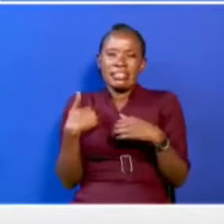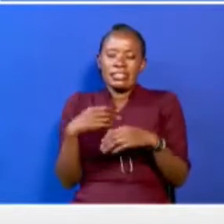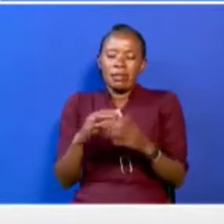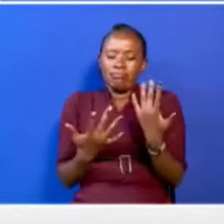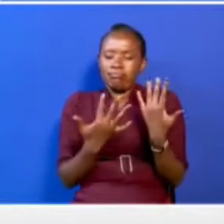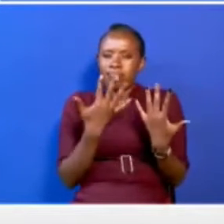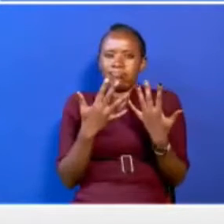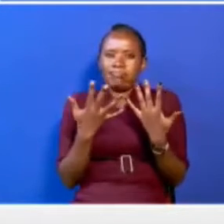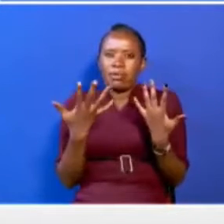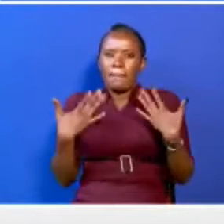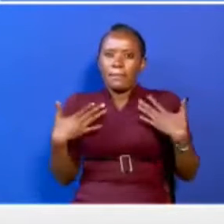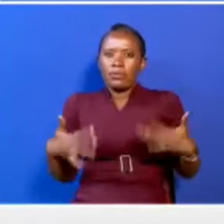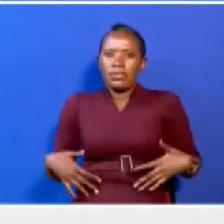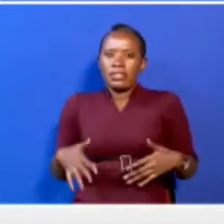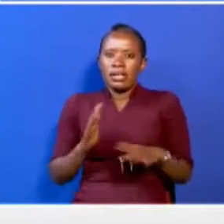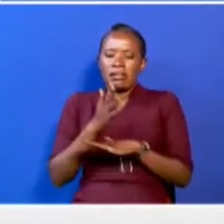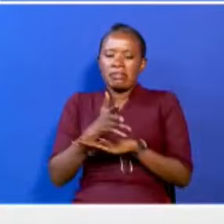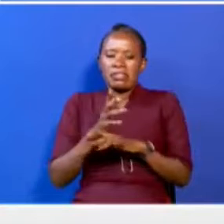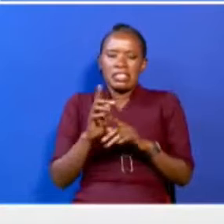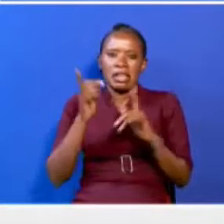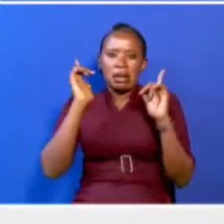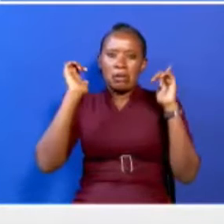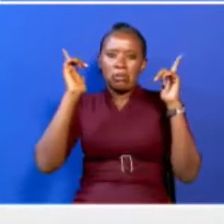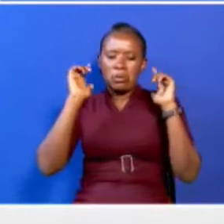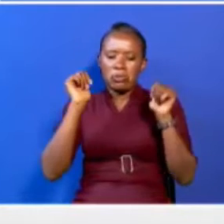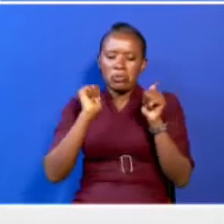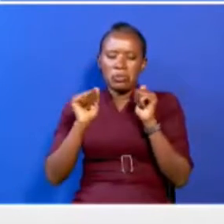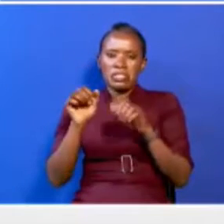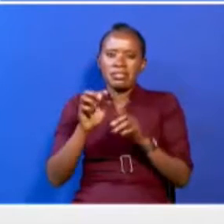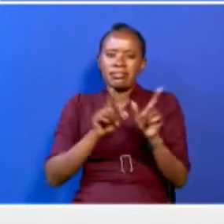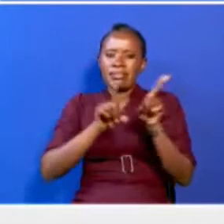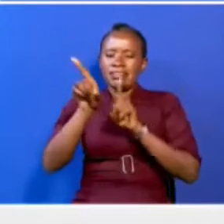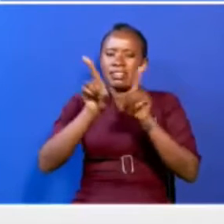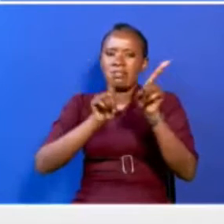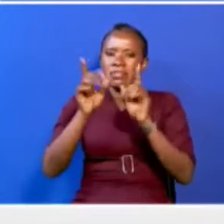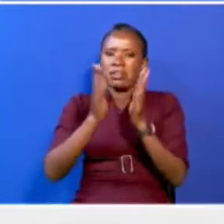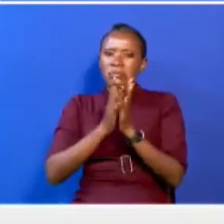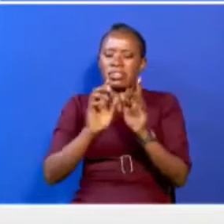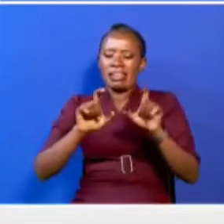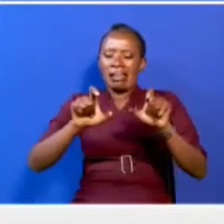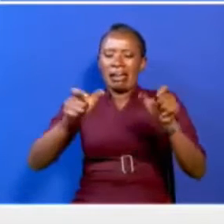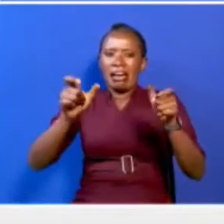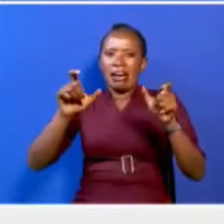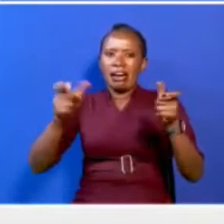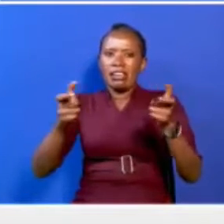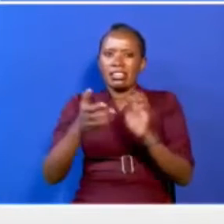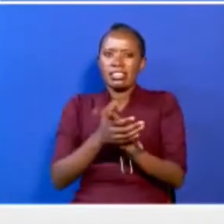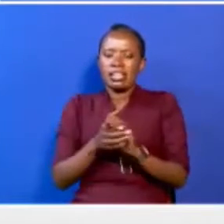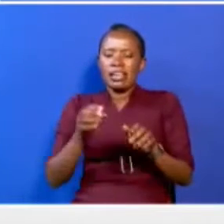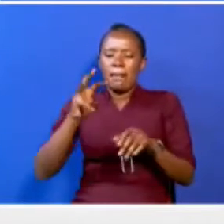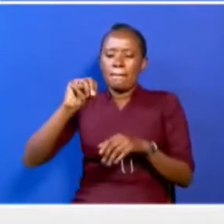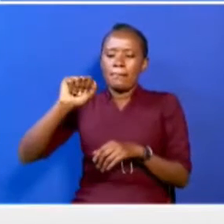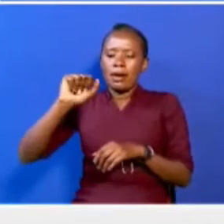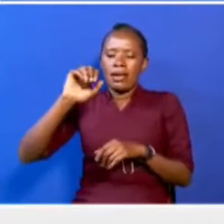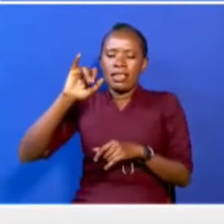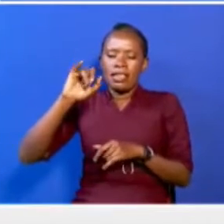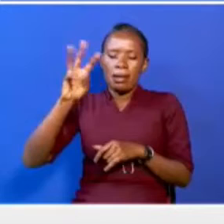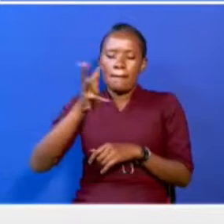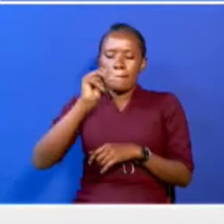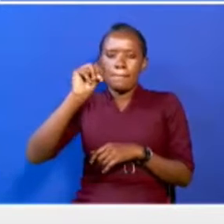trela lililokuwa linasafirisha mitungi ya gesi kupata ajali kwenye eneo la Mtarakwa, barabara ya Mai Mahiu. Waliokuwa wanasafiri kutumia barabara